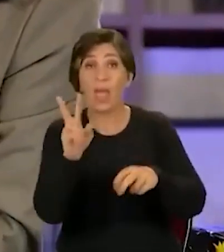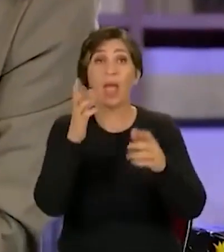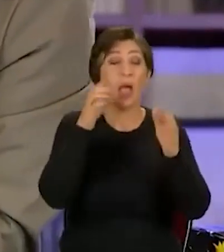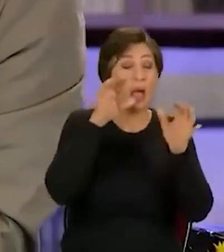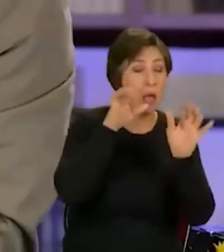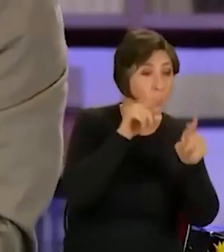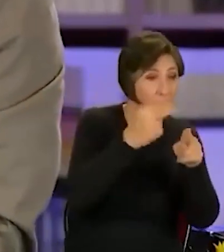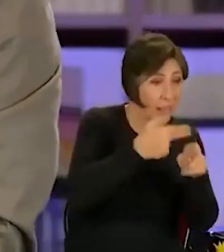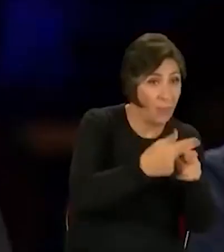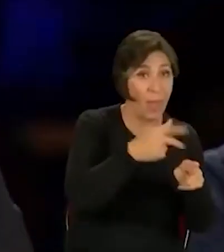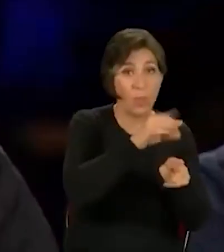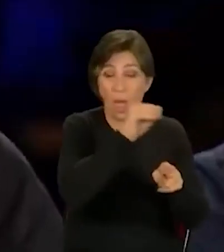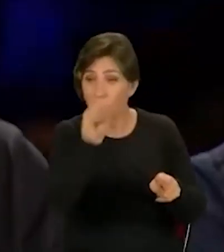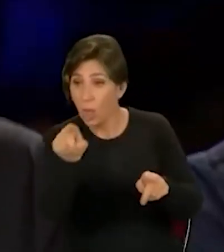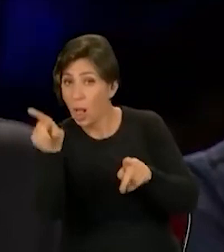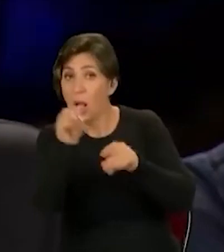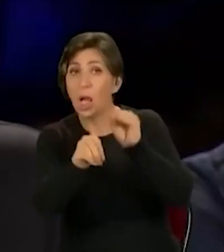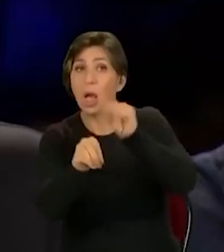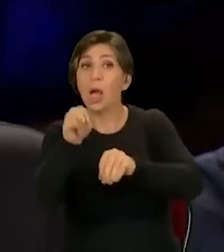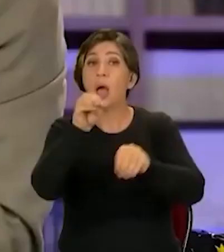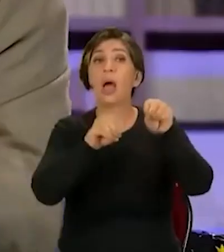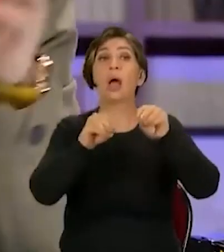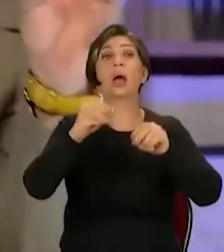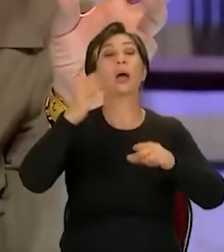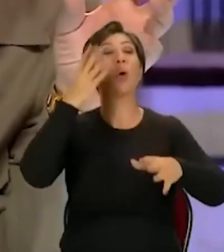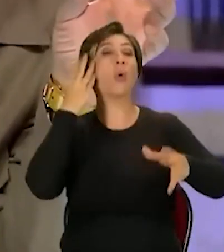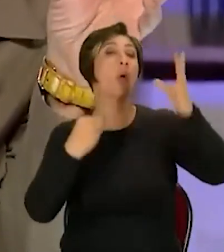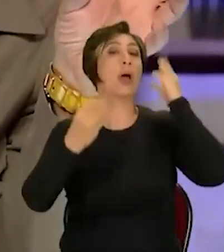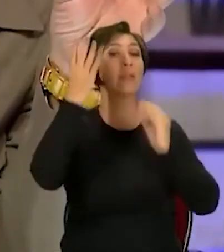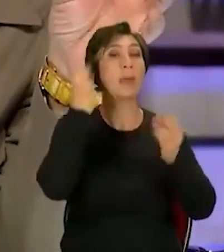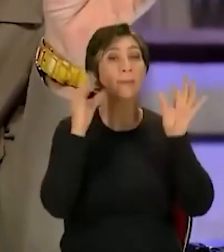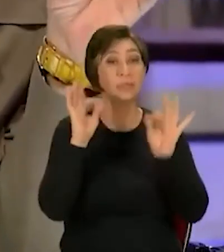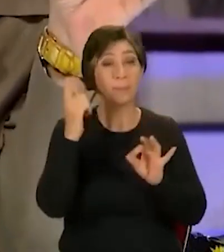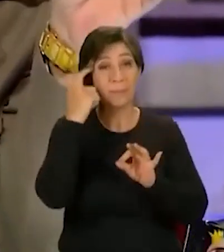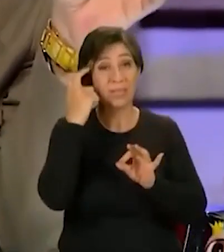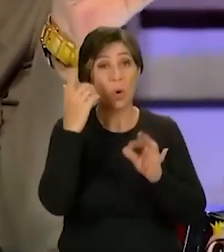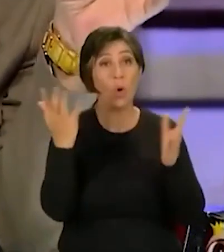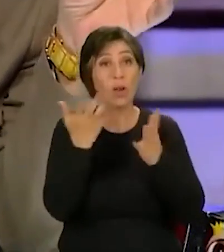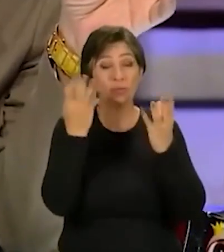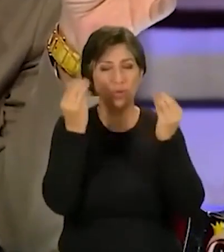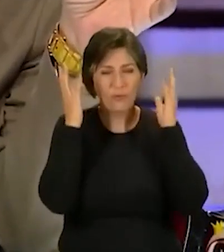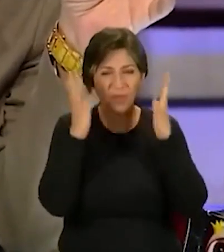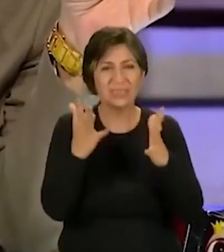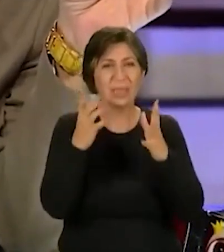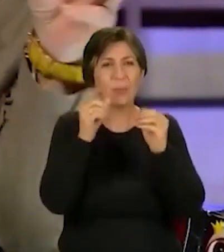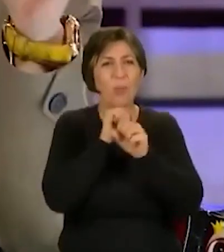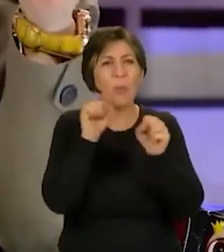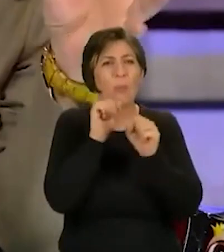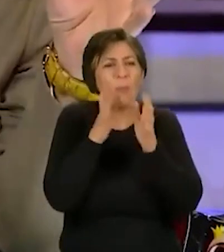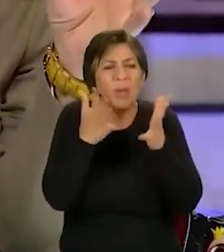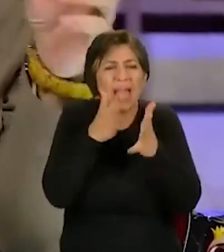bunu alıp bunu bir başka şeyi buradan öğrendiğiyle. Çünkü bilgi öyle bir enformasyon bombası var